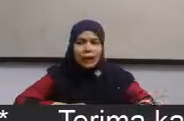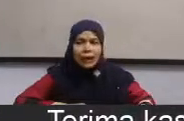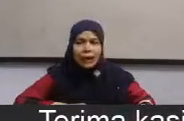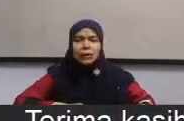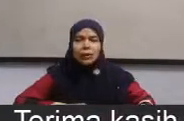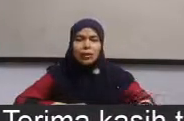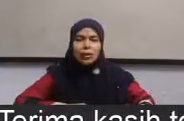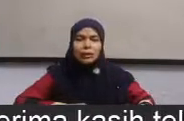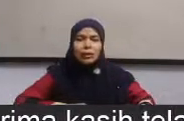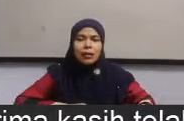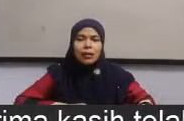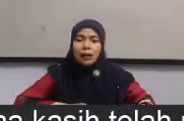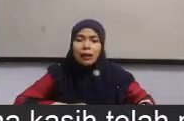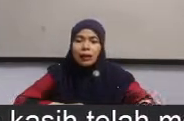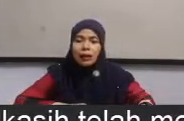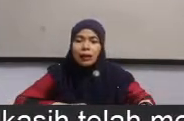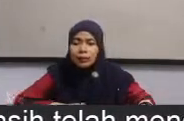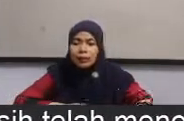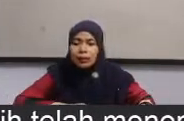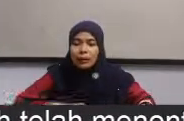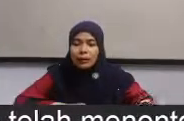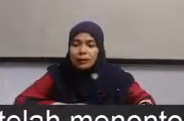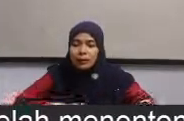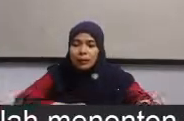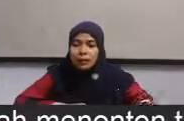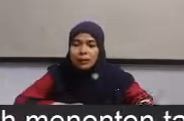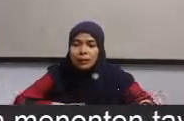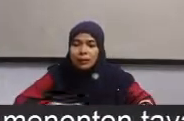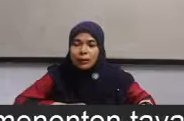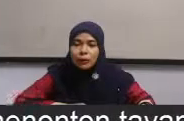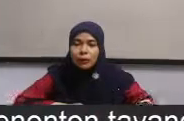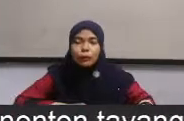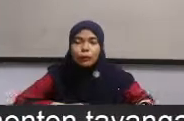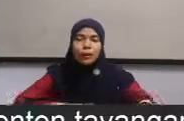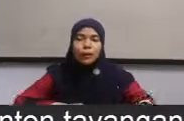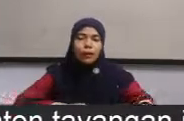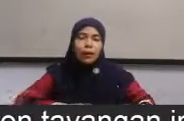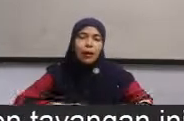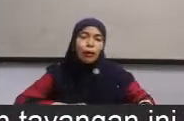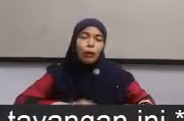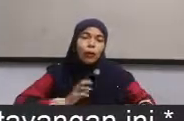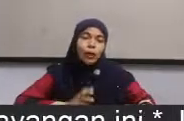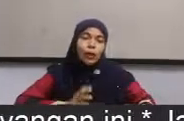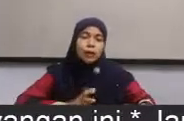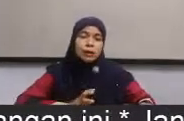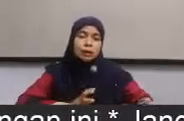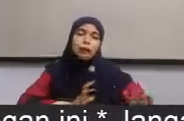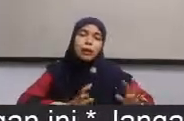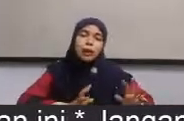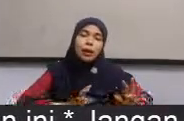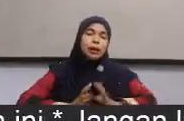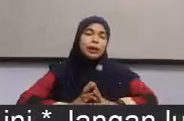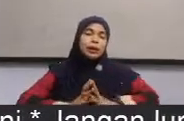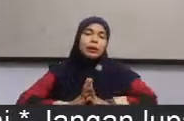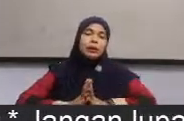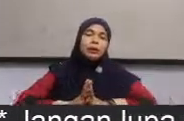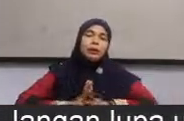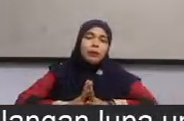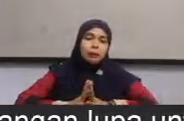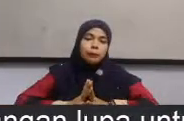tarian Oh ya tarian apa diberi udah lumping ya pokoknya semua